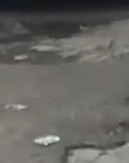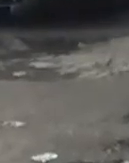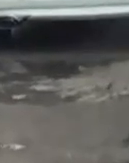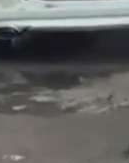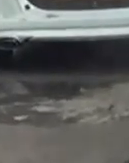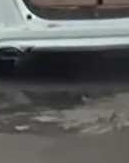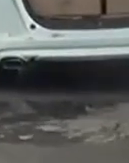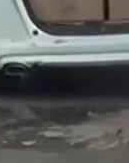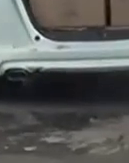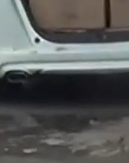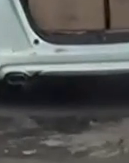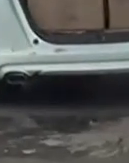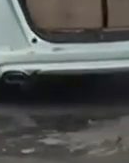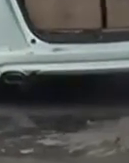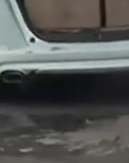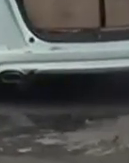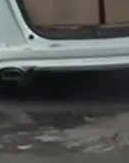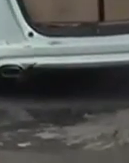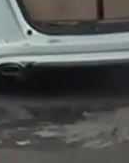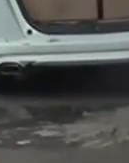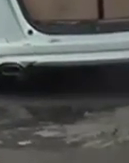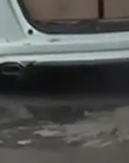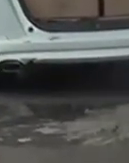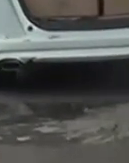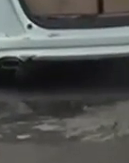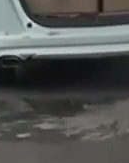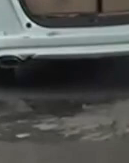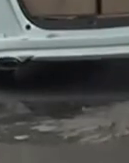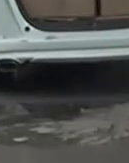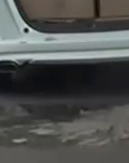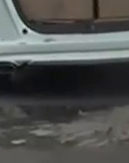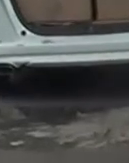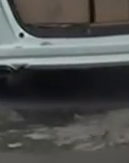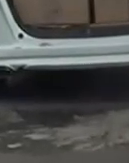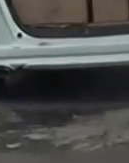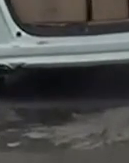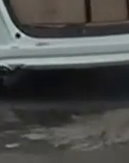membuat mobil angkutan kota dan kendaraan lain yang melintas di depan Pasar Tagok hanya bisa bergerak pelan.